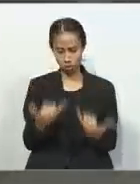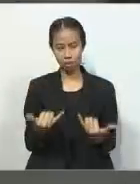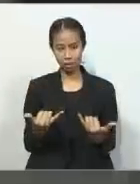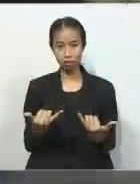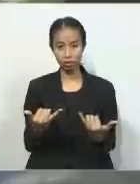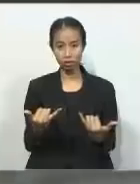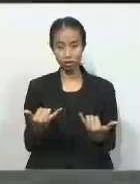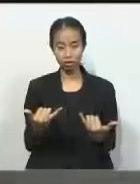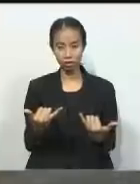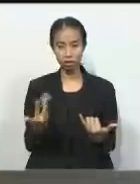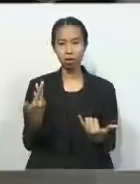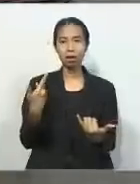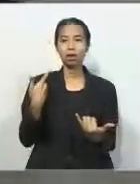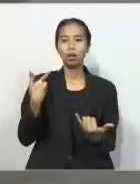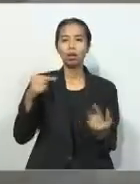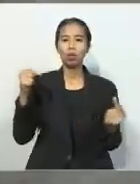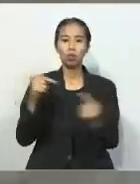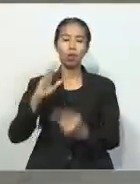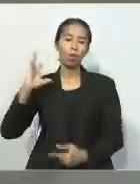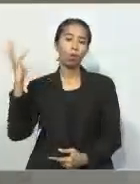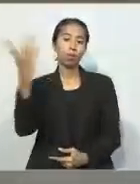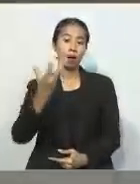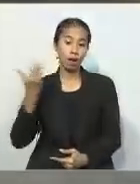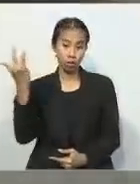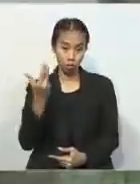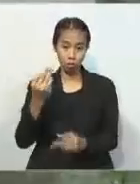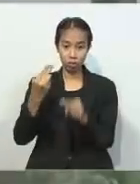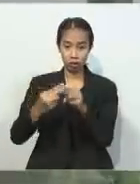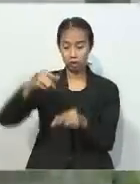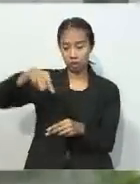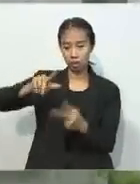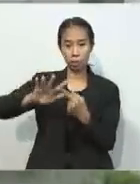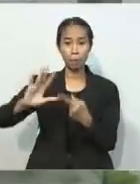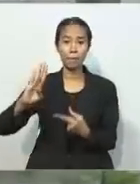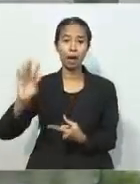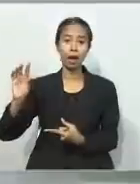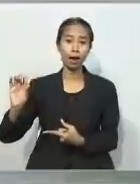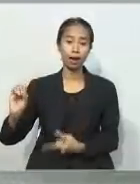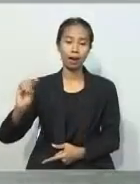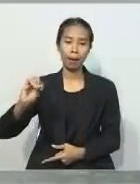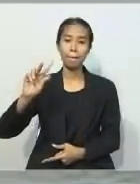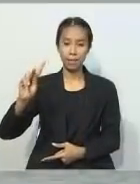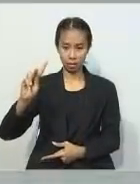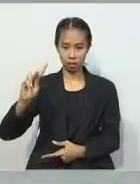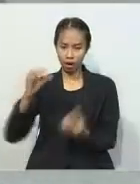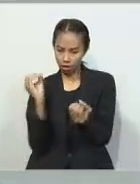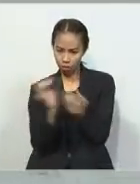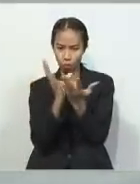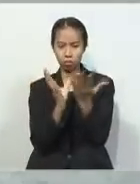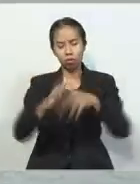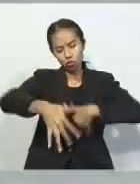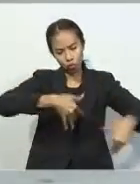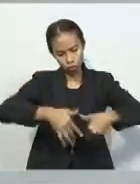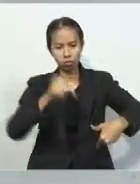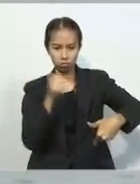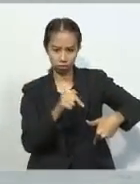นะครับอิทธิพลจากพายุโซนร้อนปลาบึกนั้นจะทำให้ชุมชนปลายแหลมตะลุมพุกได้รับ